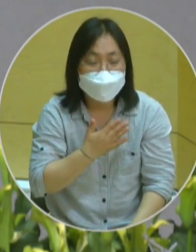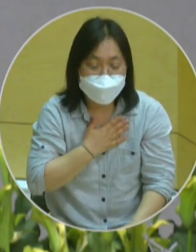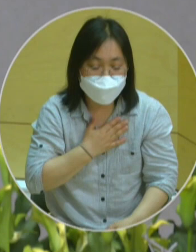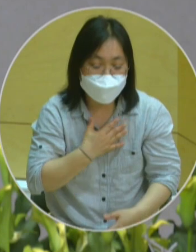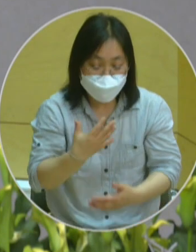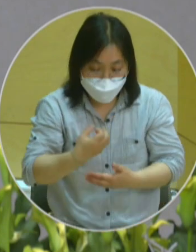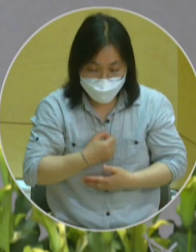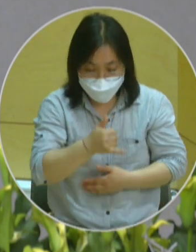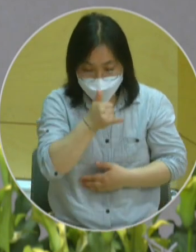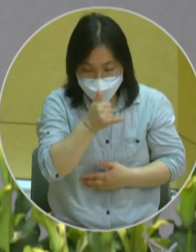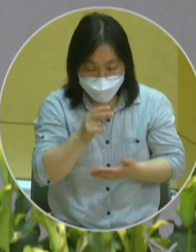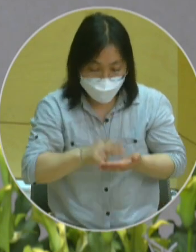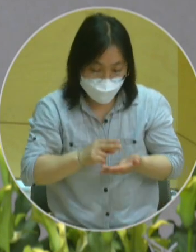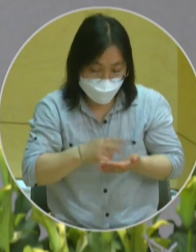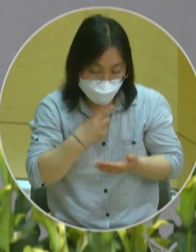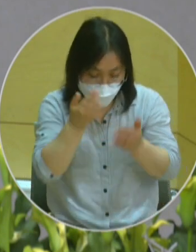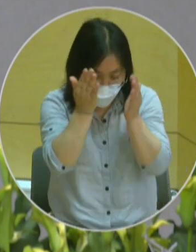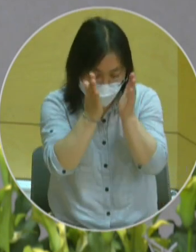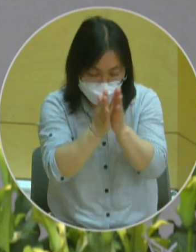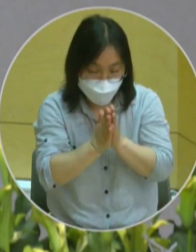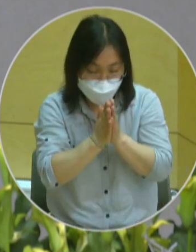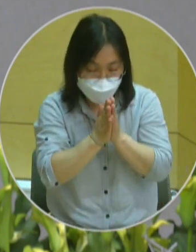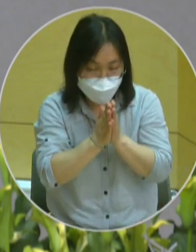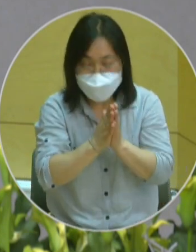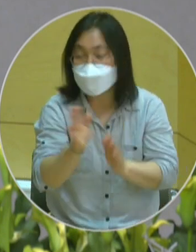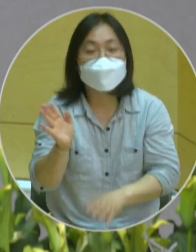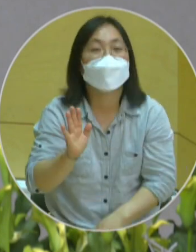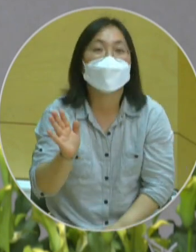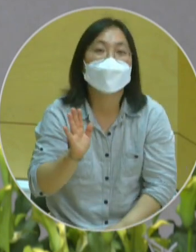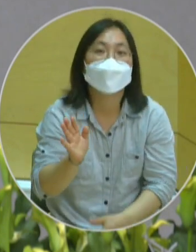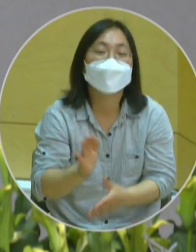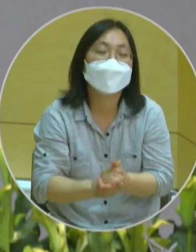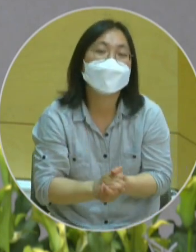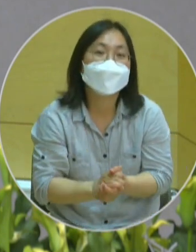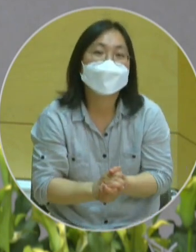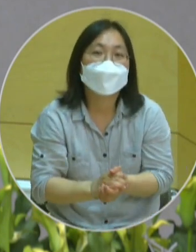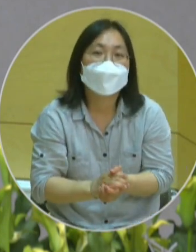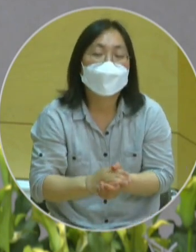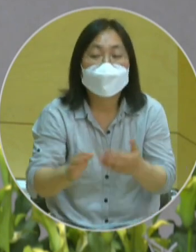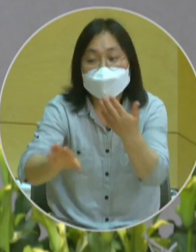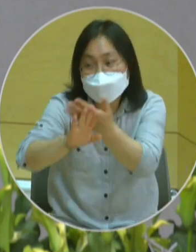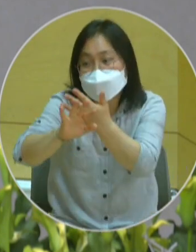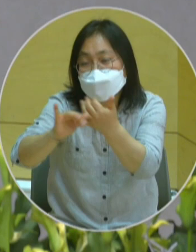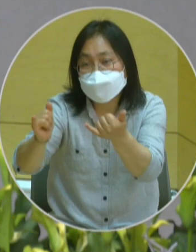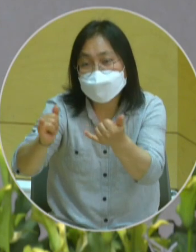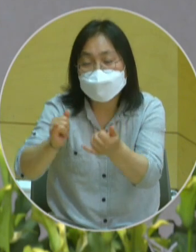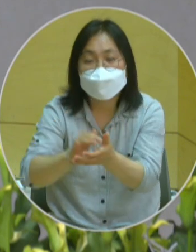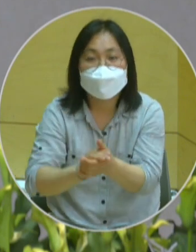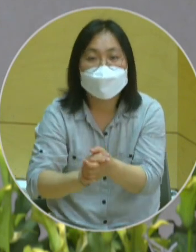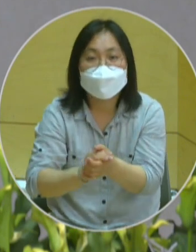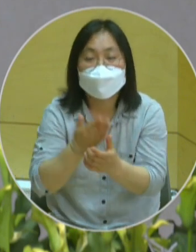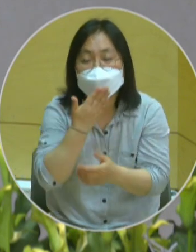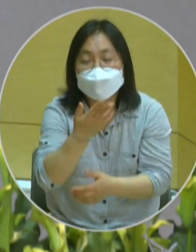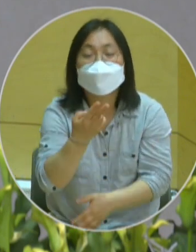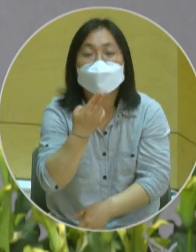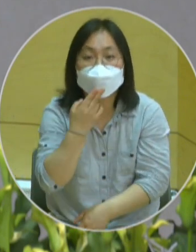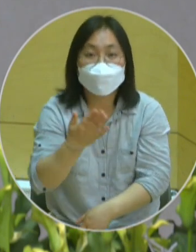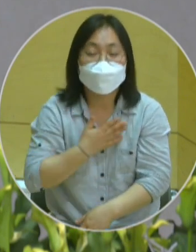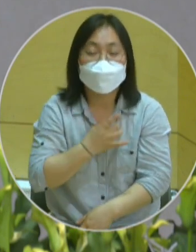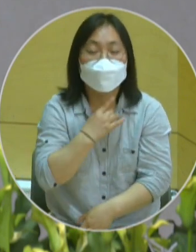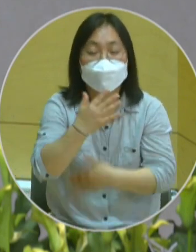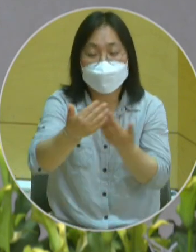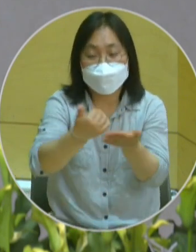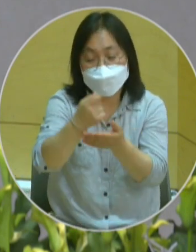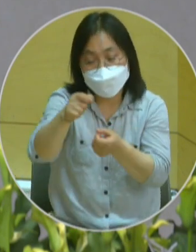것, 그것만 간구하고 기도하겠느냐? 그것 아니잖아요. 적어도 다른 사람은 설 수 없고 나만 하나님